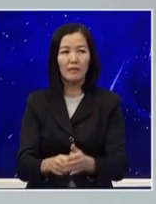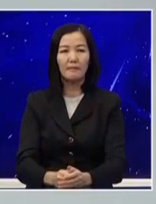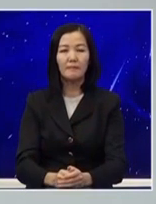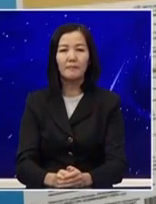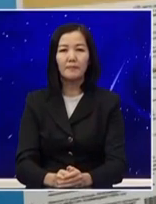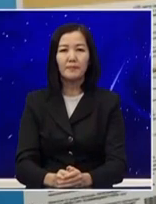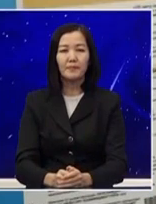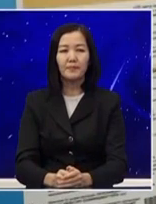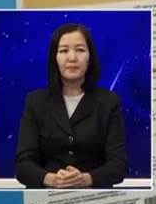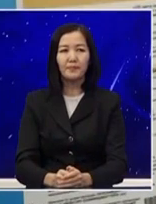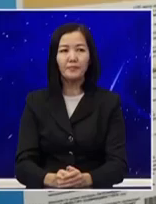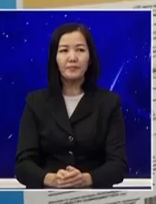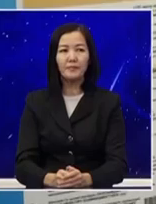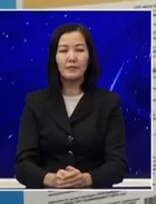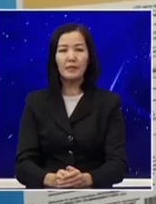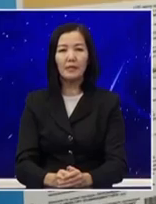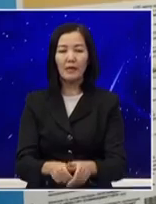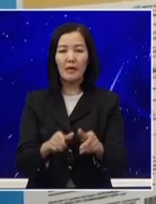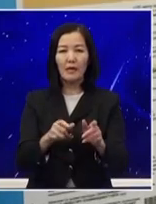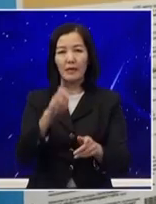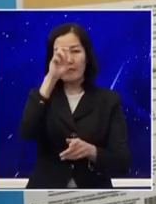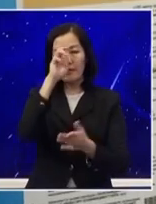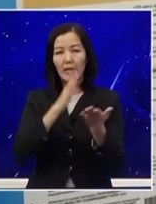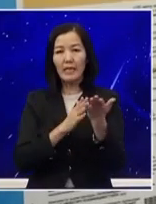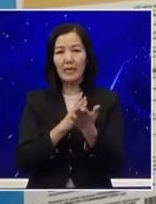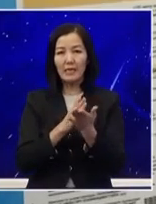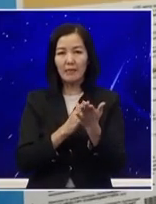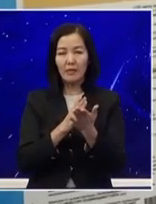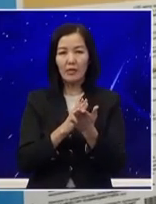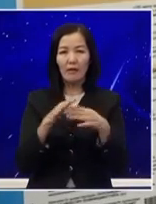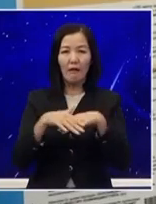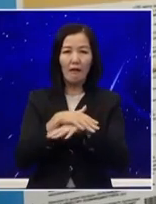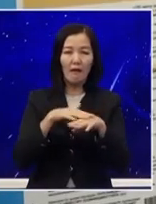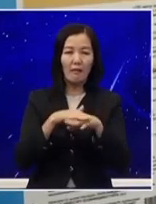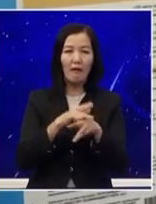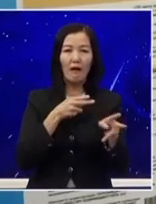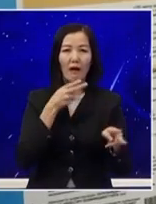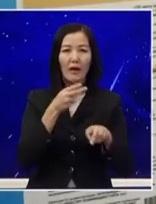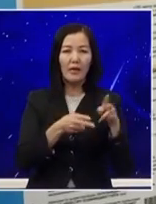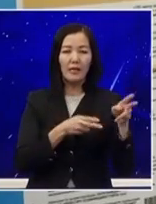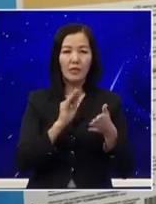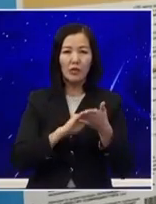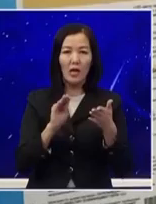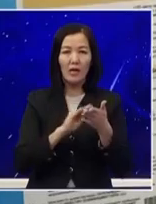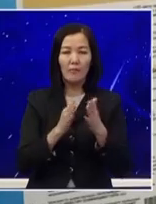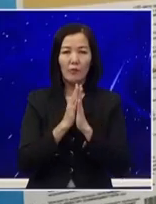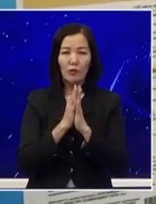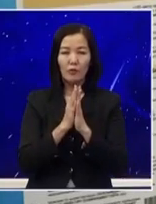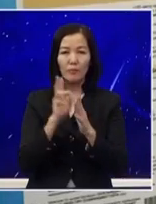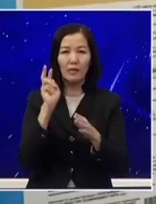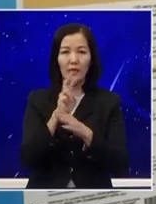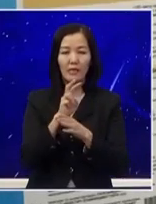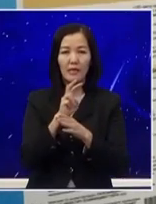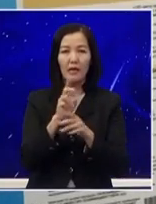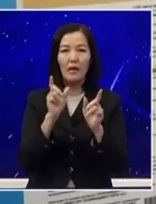басшысы. Азаматтар бізге, мемлекеттік қызметшілерге, мемлекеттік органға арыз шағыммен келіп жатса, сол неғұрлым